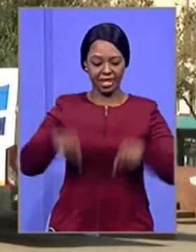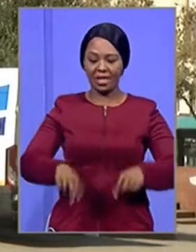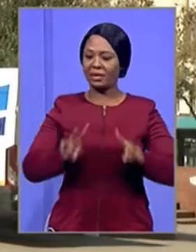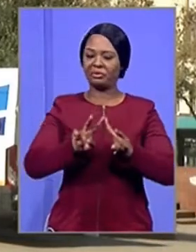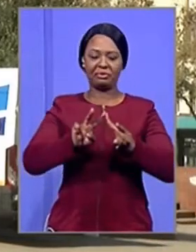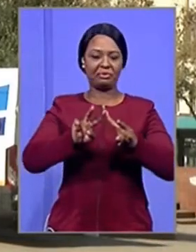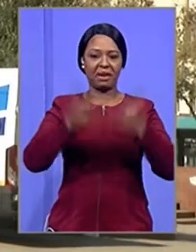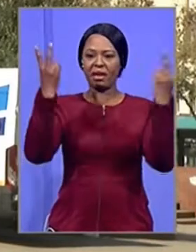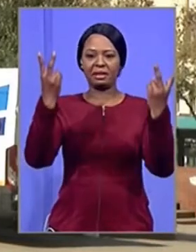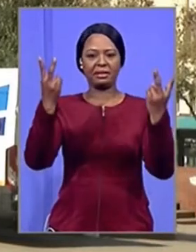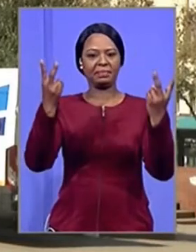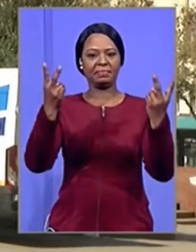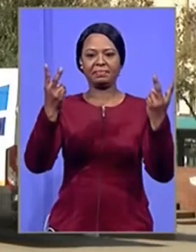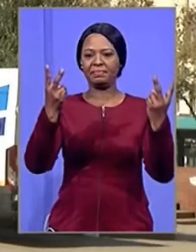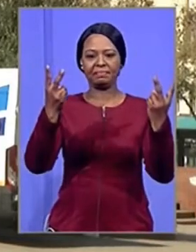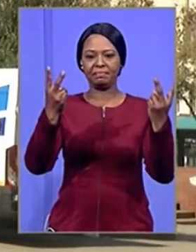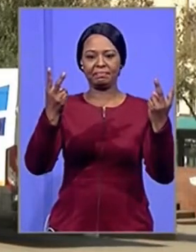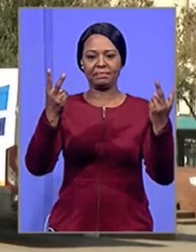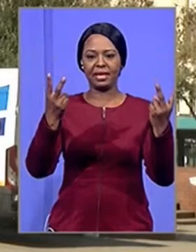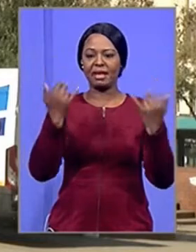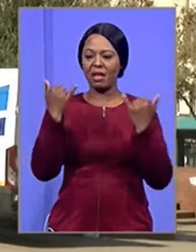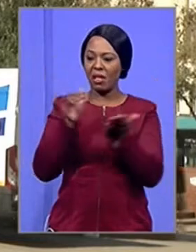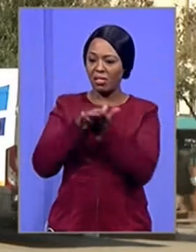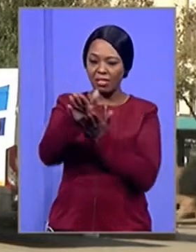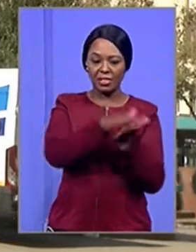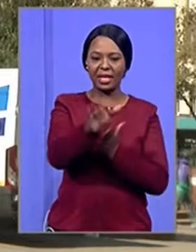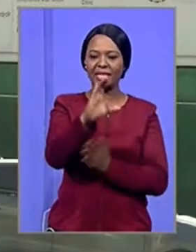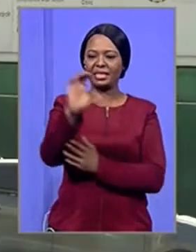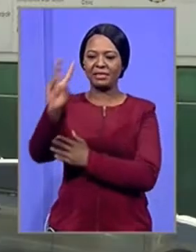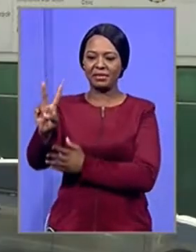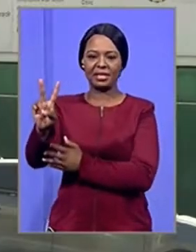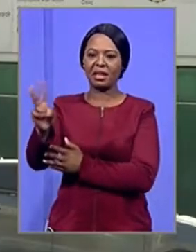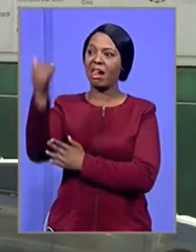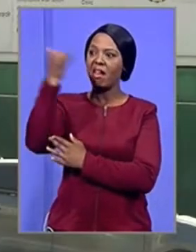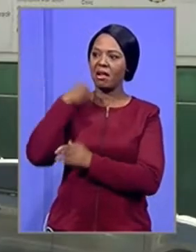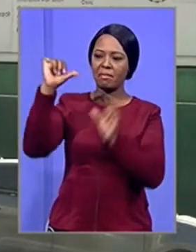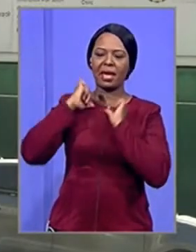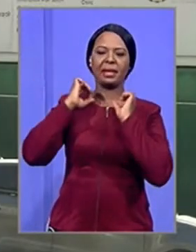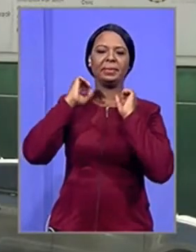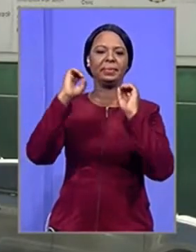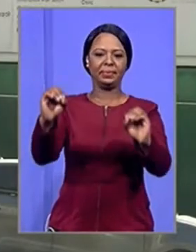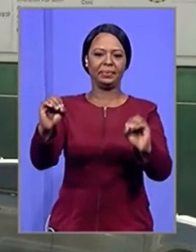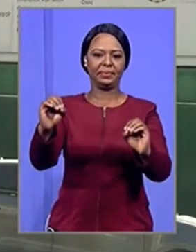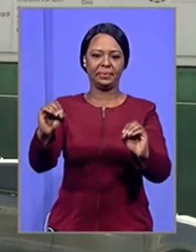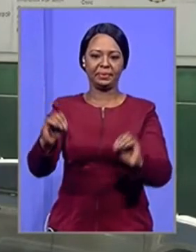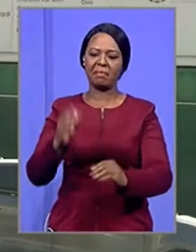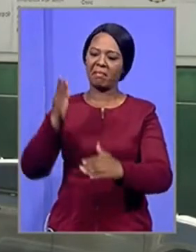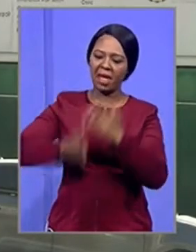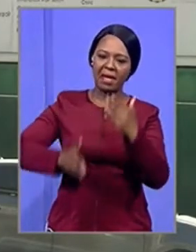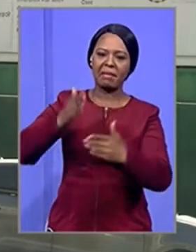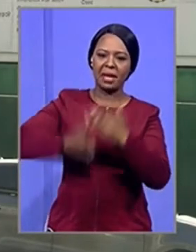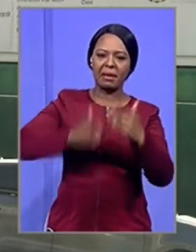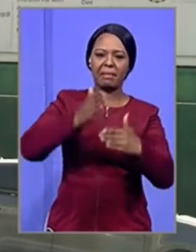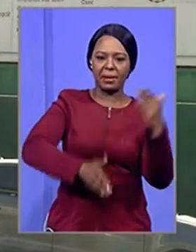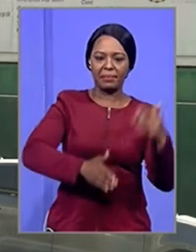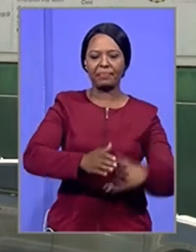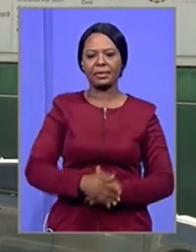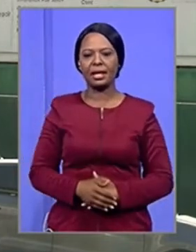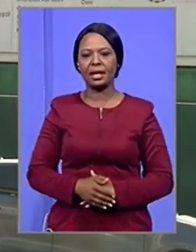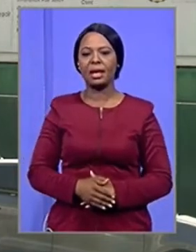ha ke batlo bua maka o kenya di CV ha o founelwe. Dipalopalo tsa moraorao tsa sekgahla sa tlhokeho ya